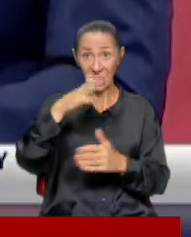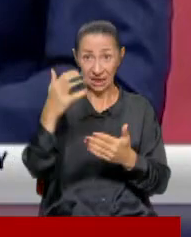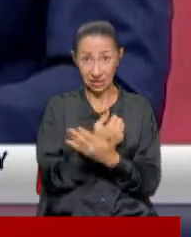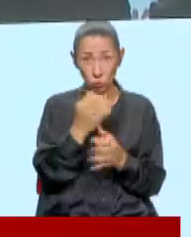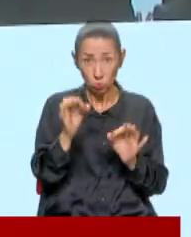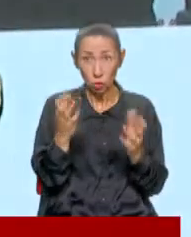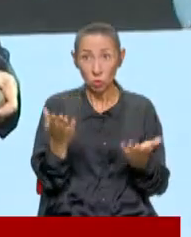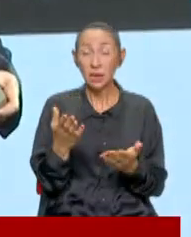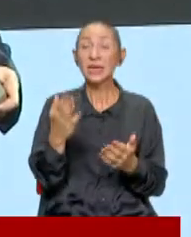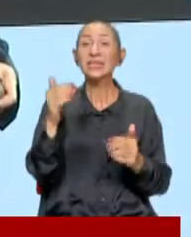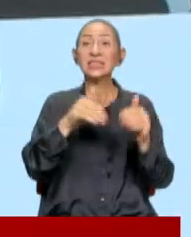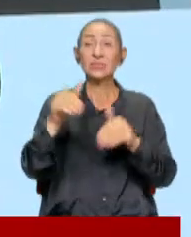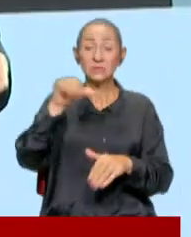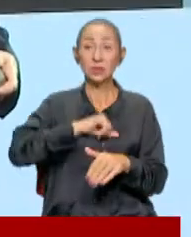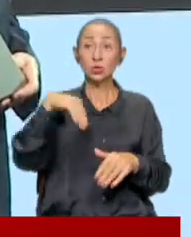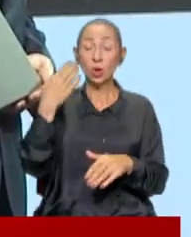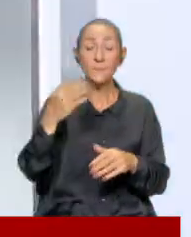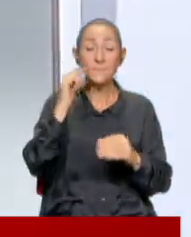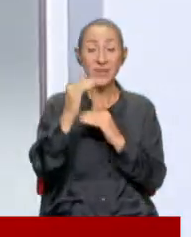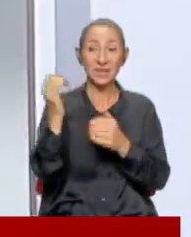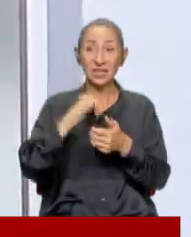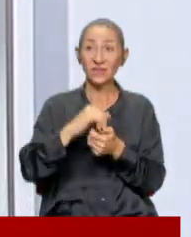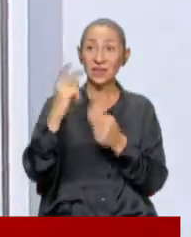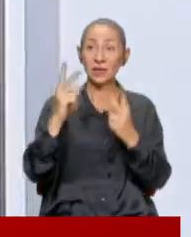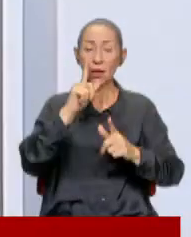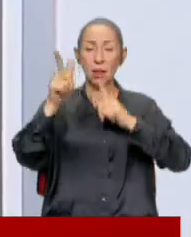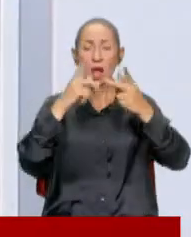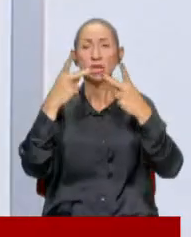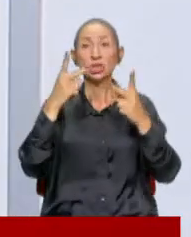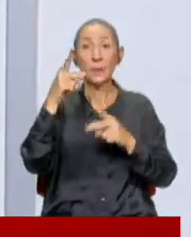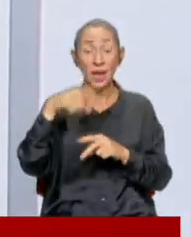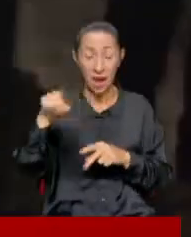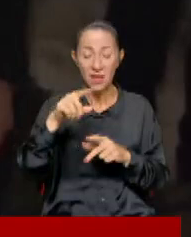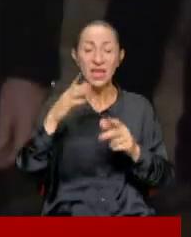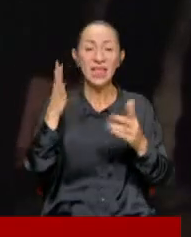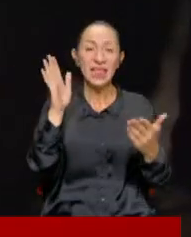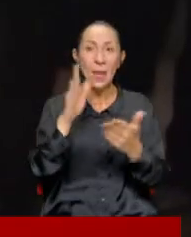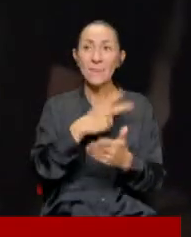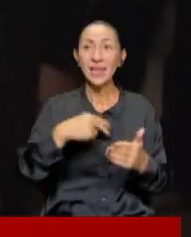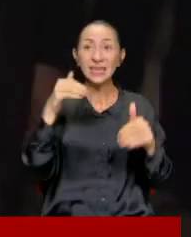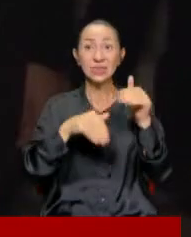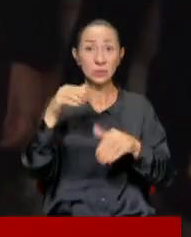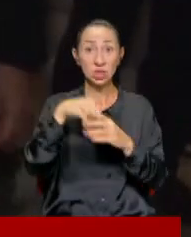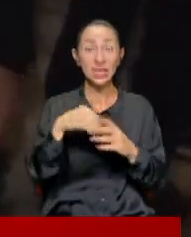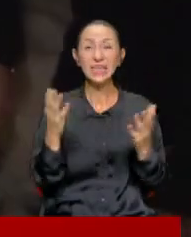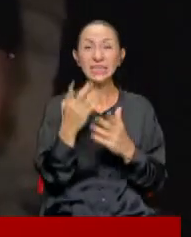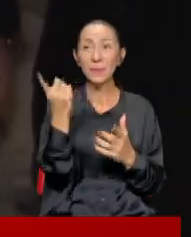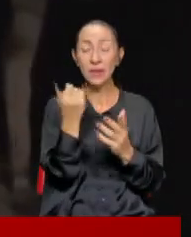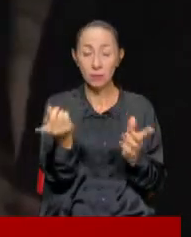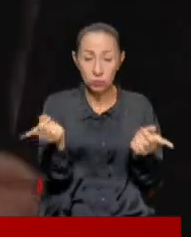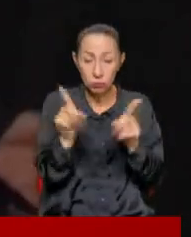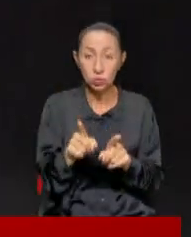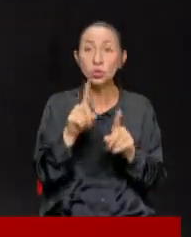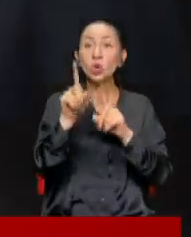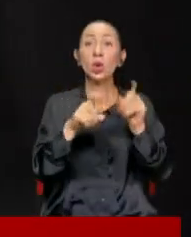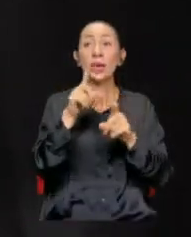kazanması mümkün mü ya? Seçim yenilgisi sonrası Millet İttifakı cephesinden yükselen açıklamalar ve yaklaşan yerel seçimler için nasıl bir araya